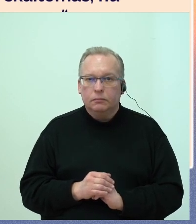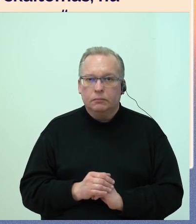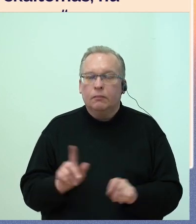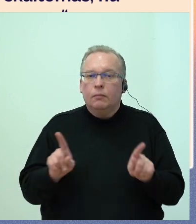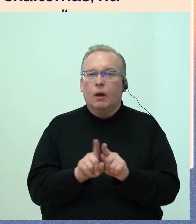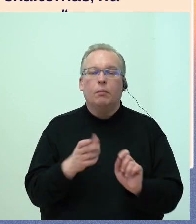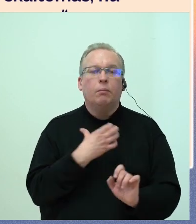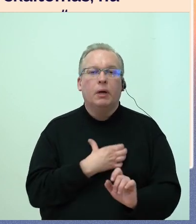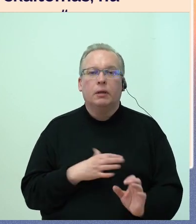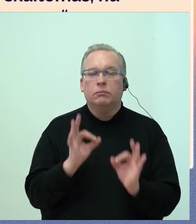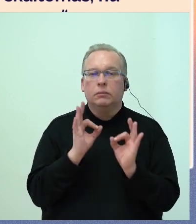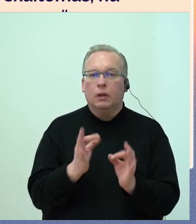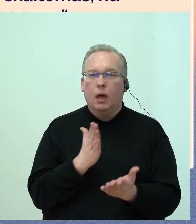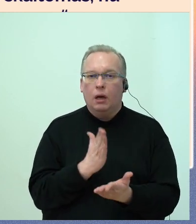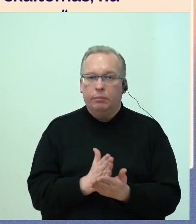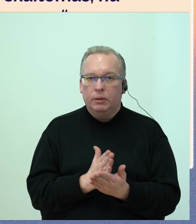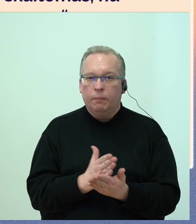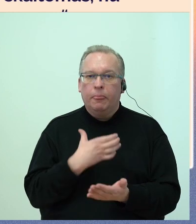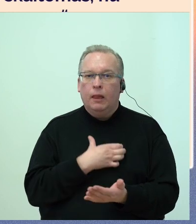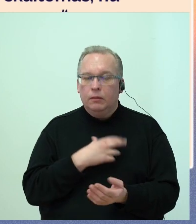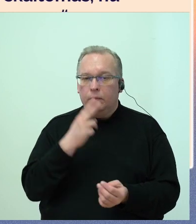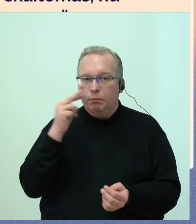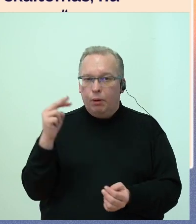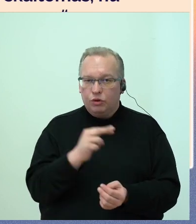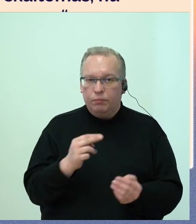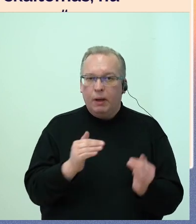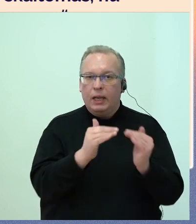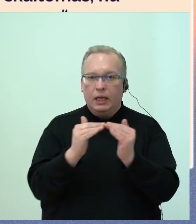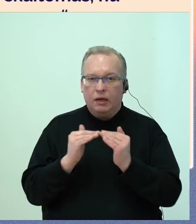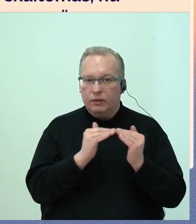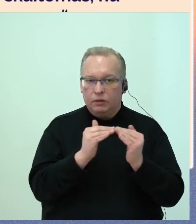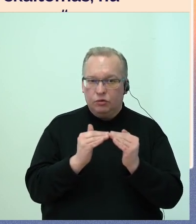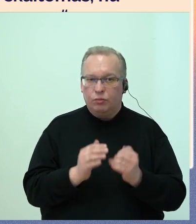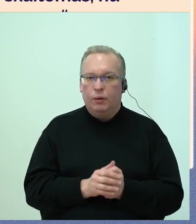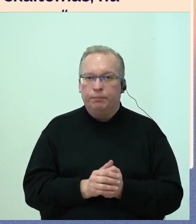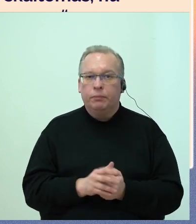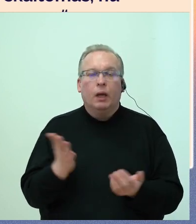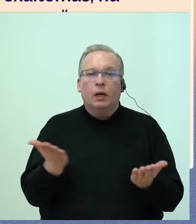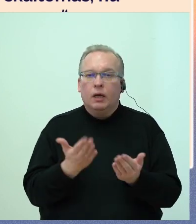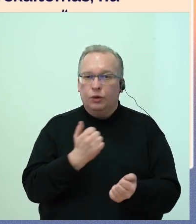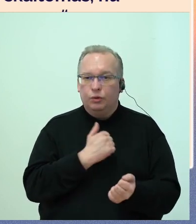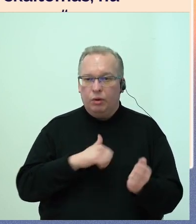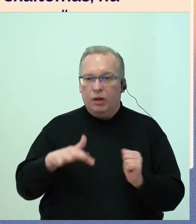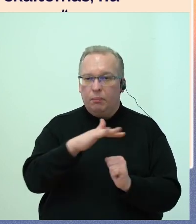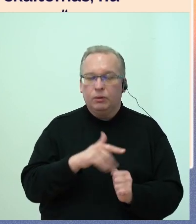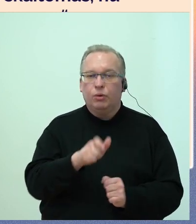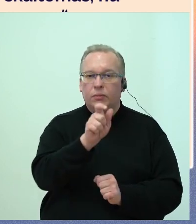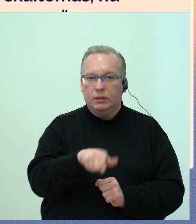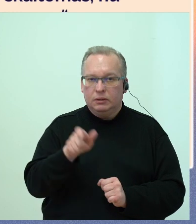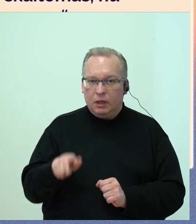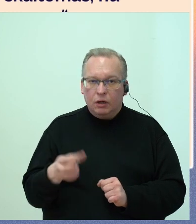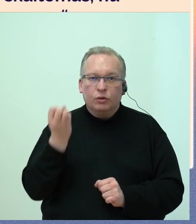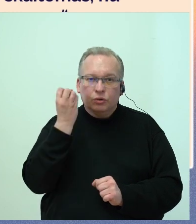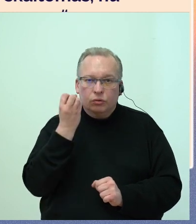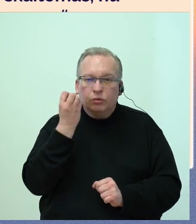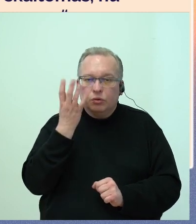Ir pagrindinis iš tikrųjų yra aspektas lygiavertiškumo. Tai ką čia turi bendruomenės nariai omenyje,